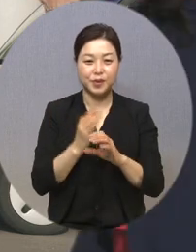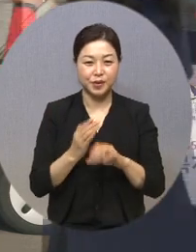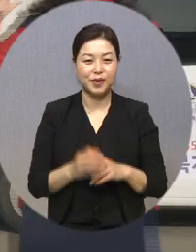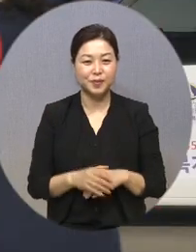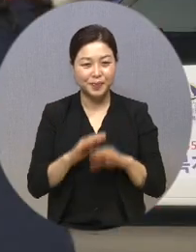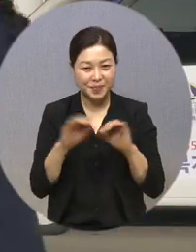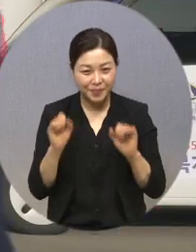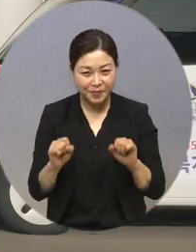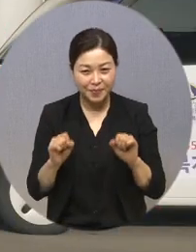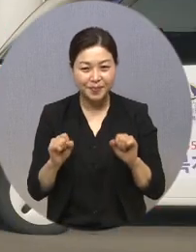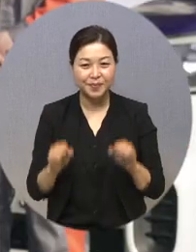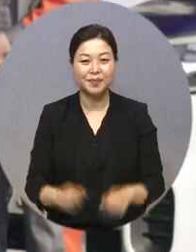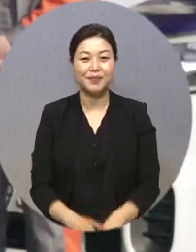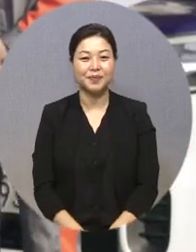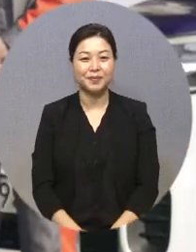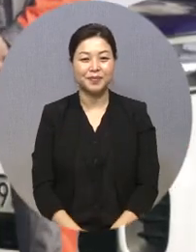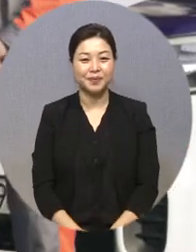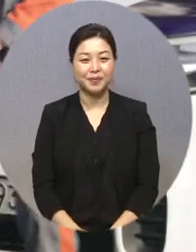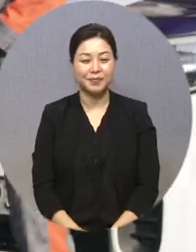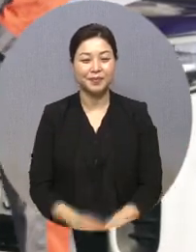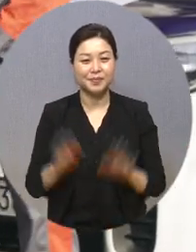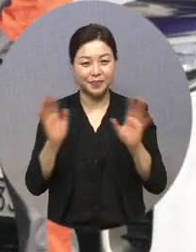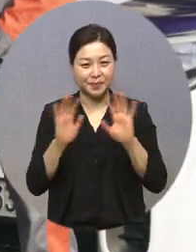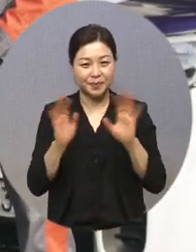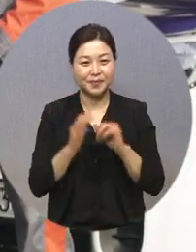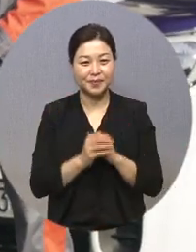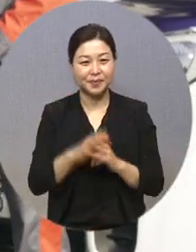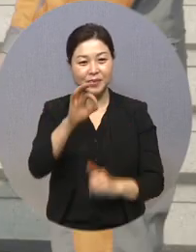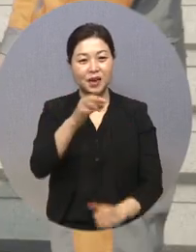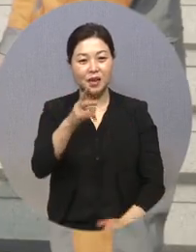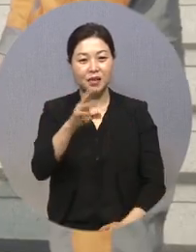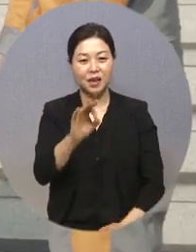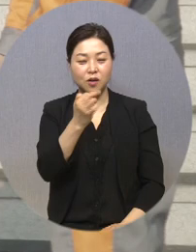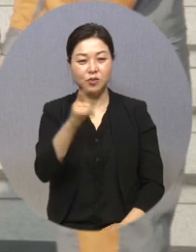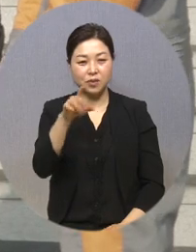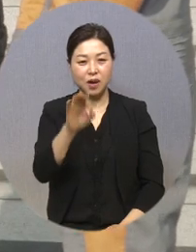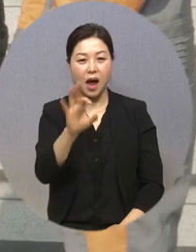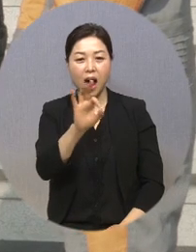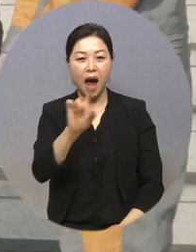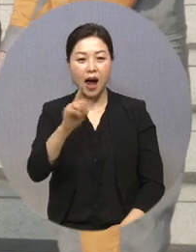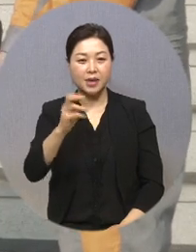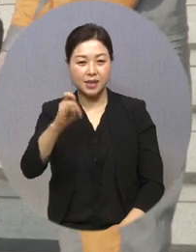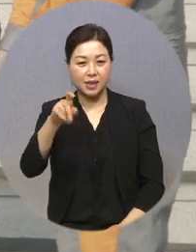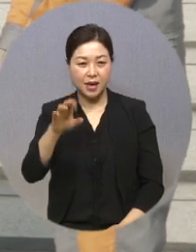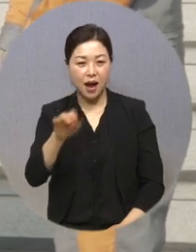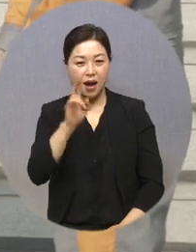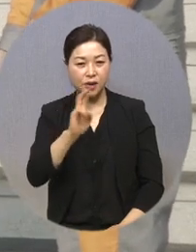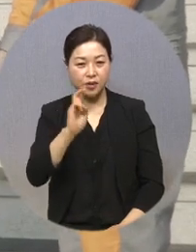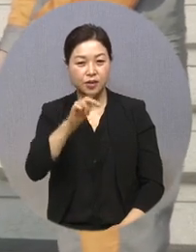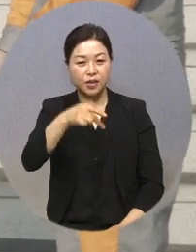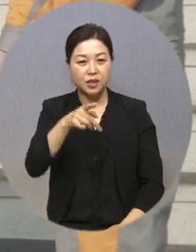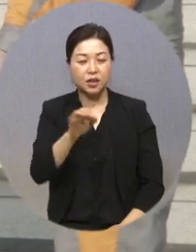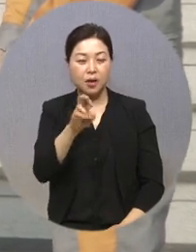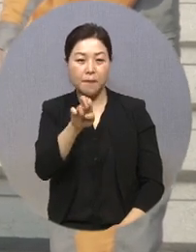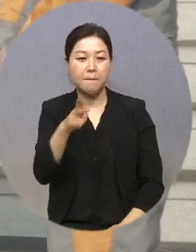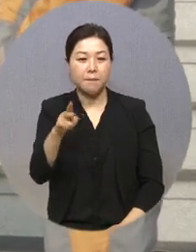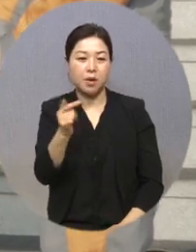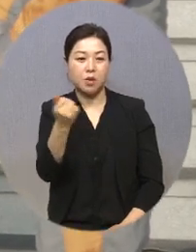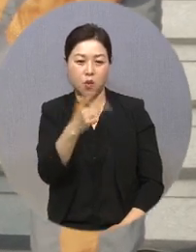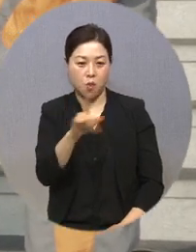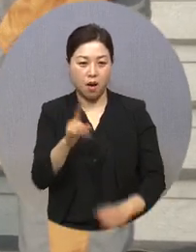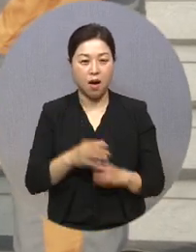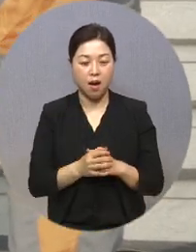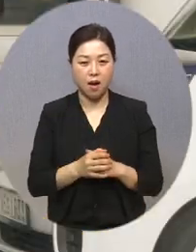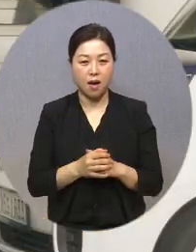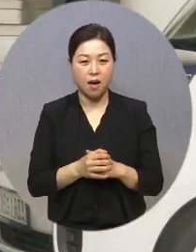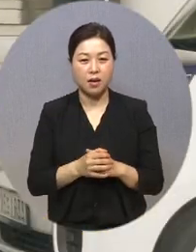안녕하십니까. 자, 안녕하세요. 영광아리랑 가수 정면아입니다. 저희 영광아리랑의